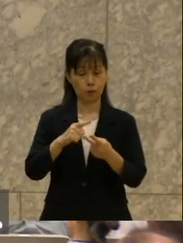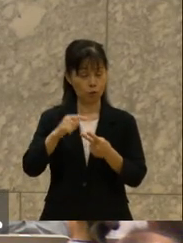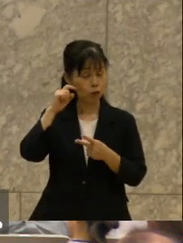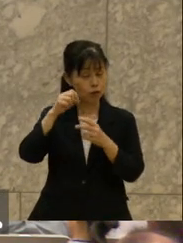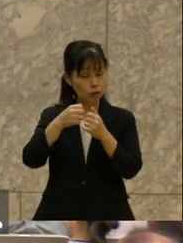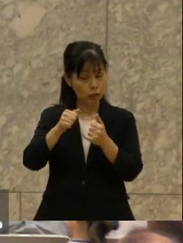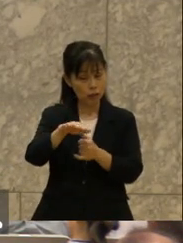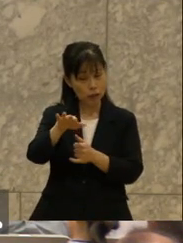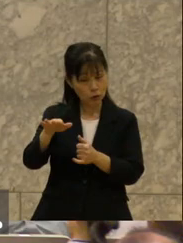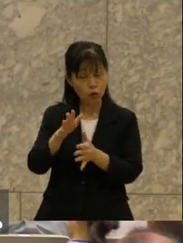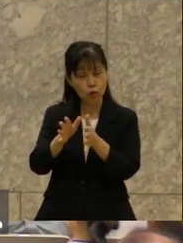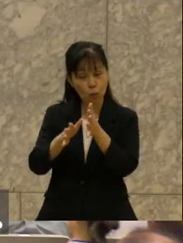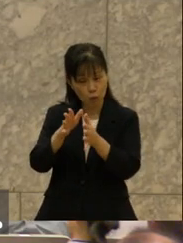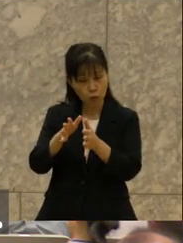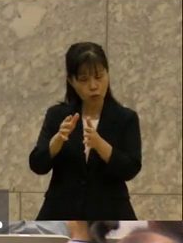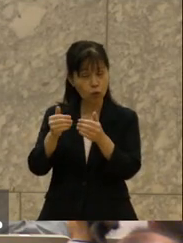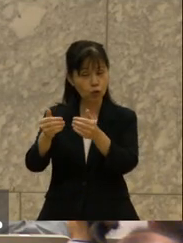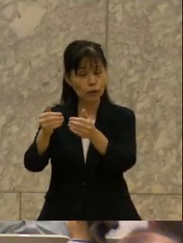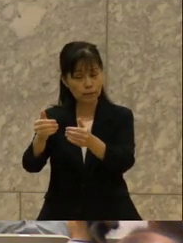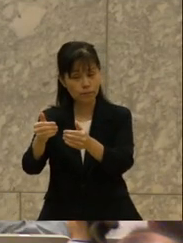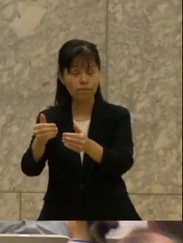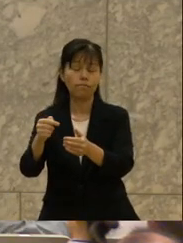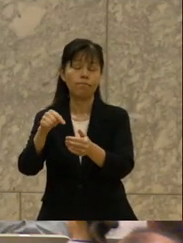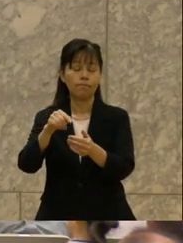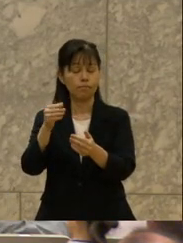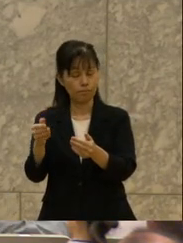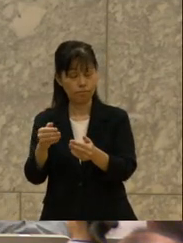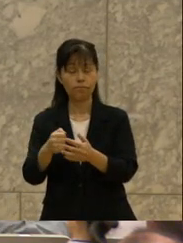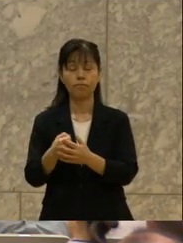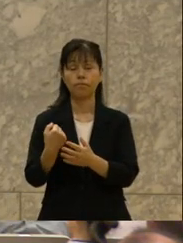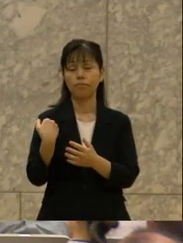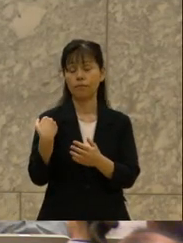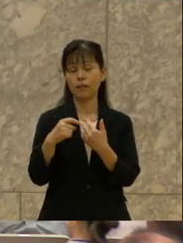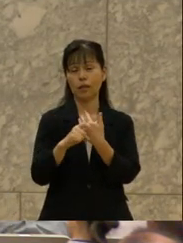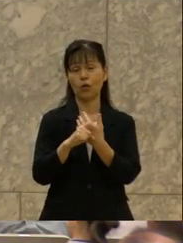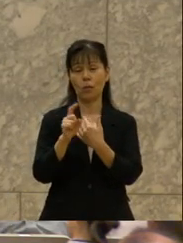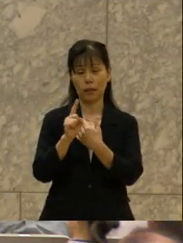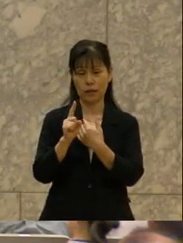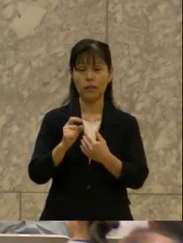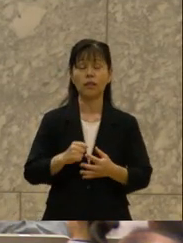聴覚障害者の方のスポーツを推進だけではなくてですね例えば先ほど